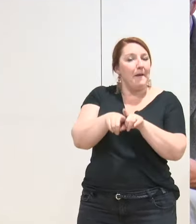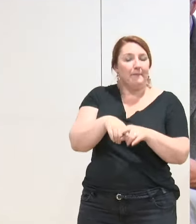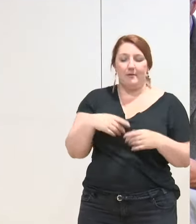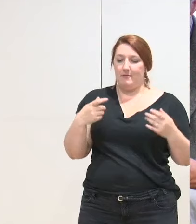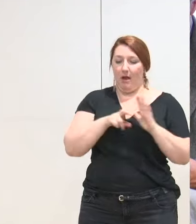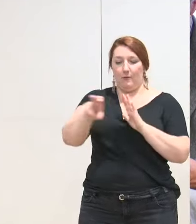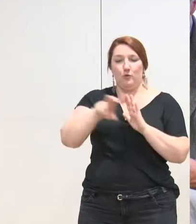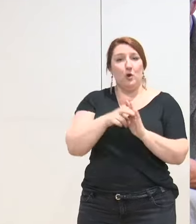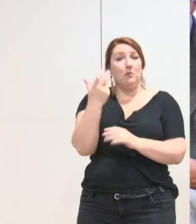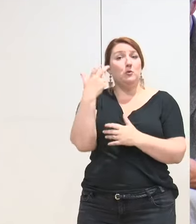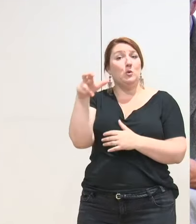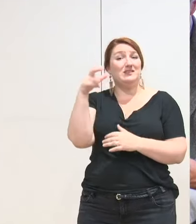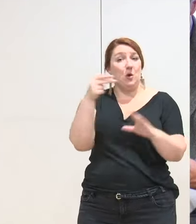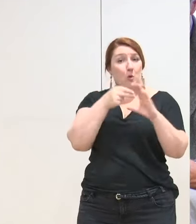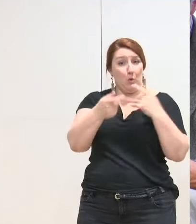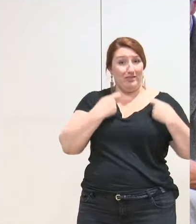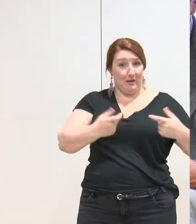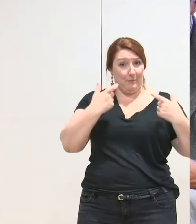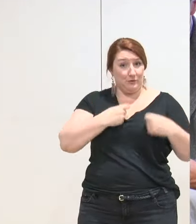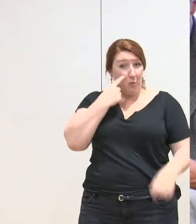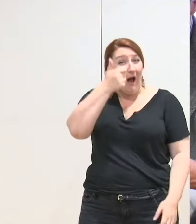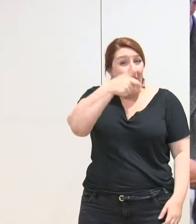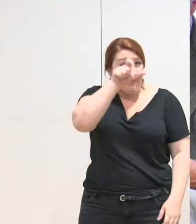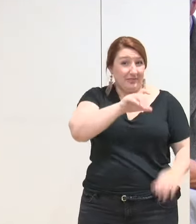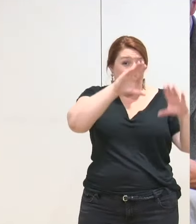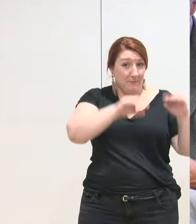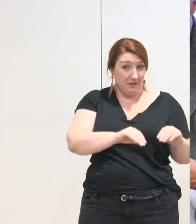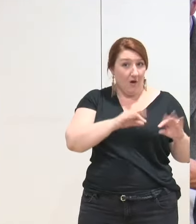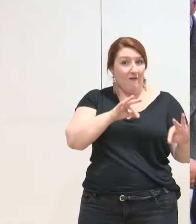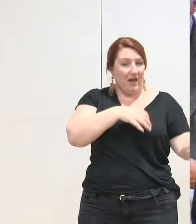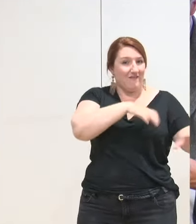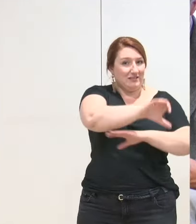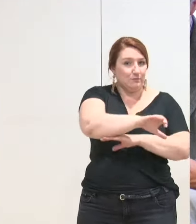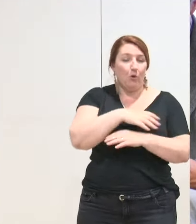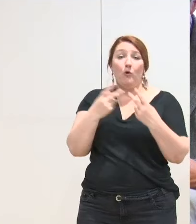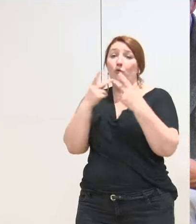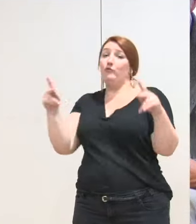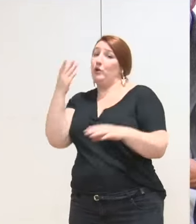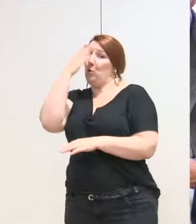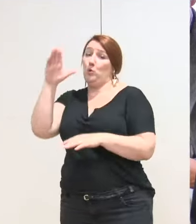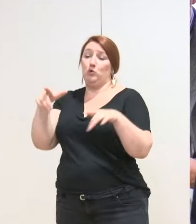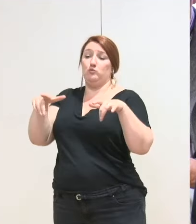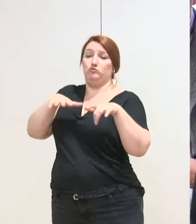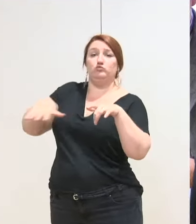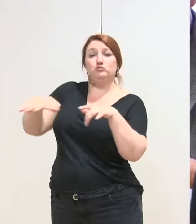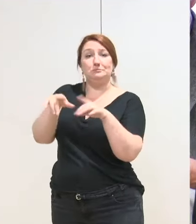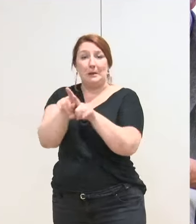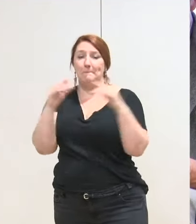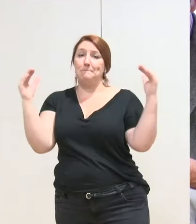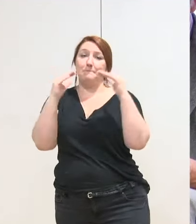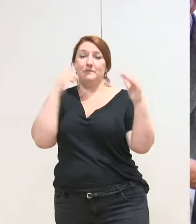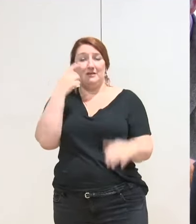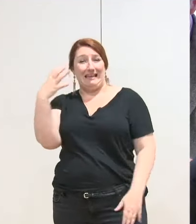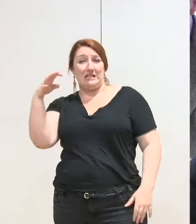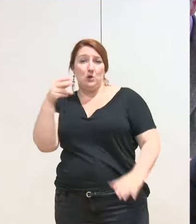300 € par habitant pour l'investissement alors que pour dans les villes de taille comparable on atteint presque 400